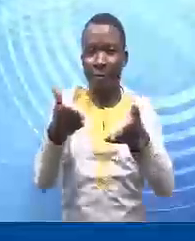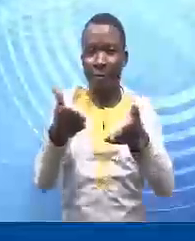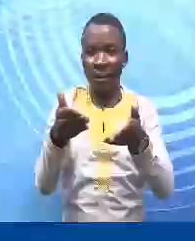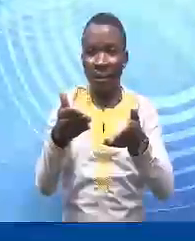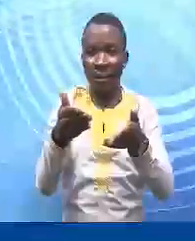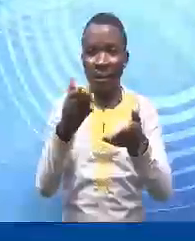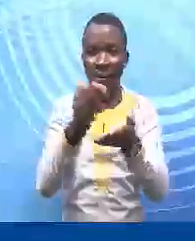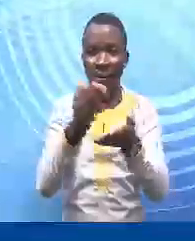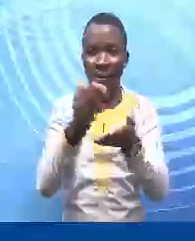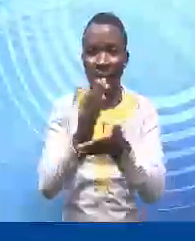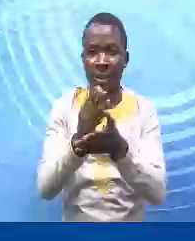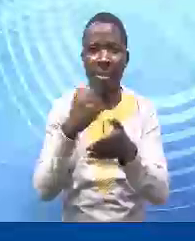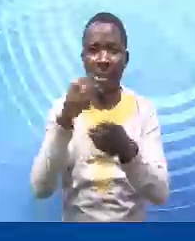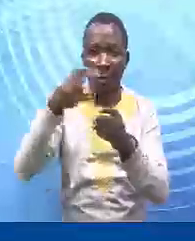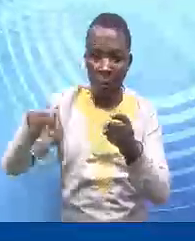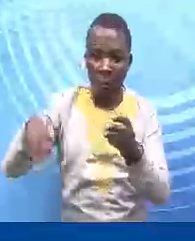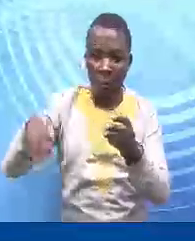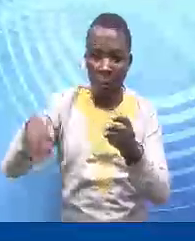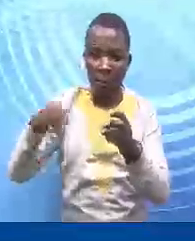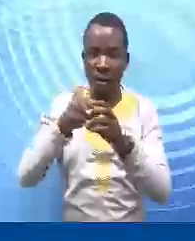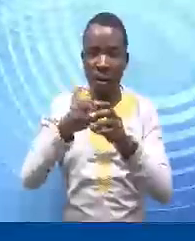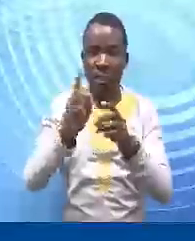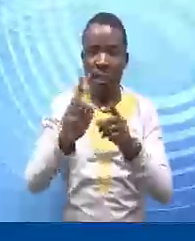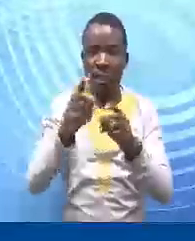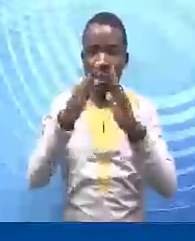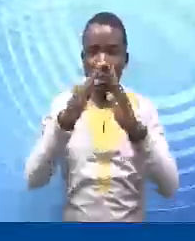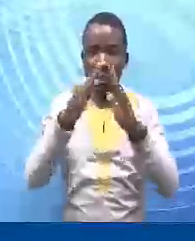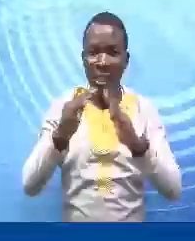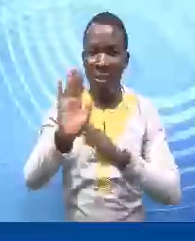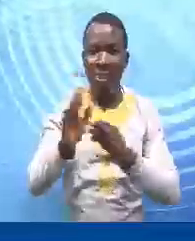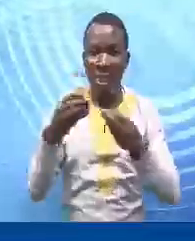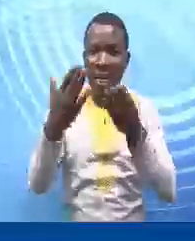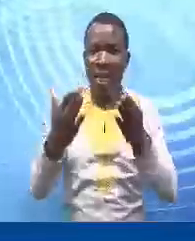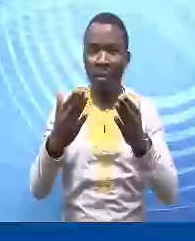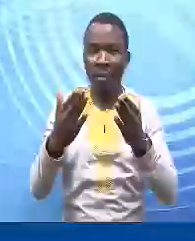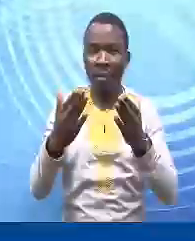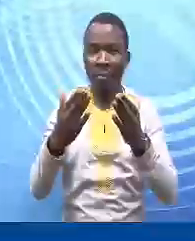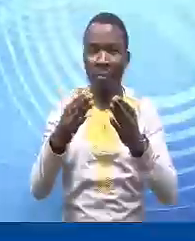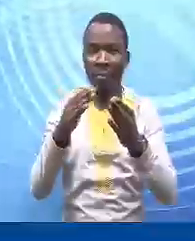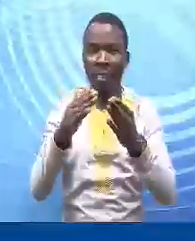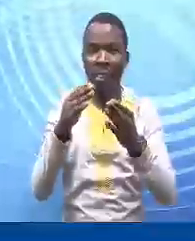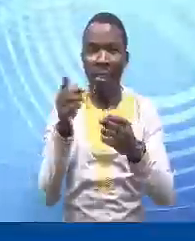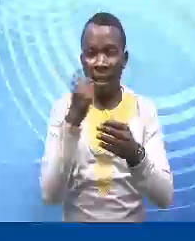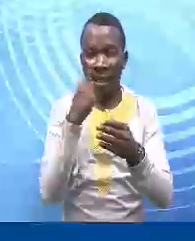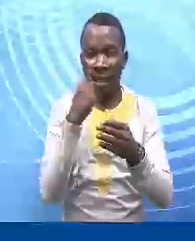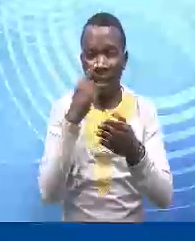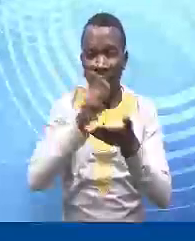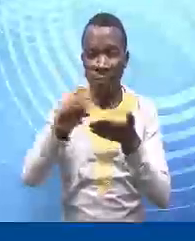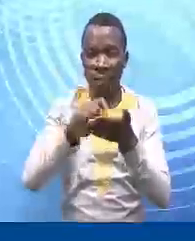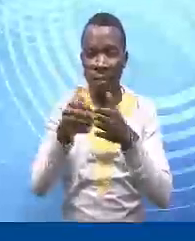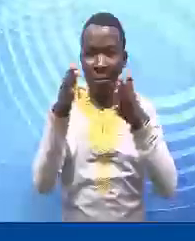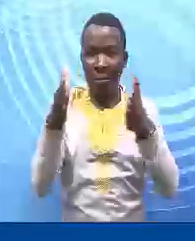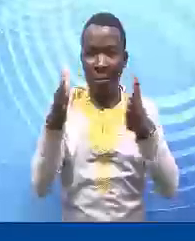ntarenganurwa iyo bashaka kumukura muri iyi nzu yamusubize inzu ye yayihaweho inkurarwobo kandi byanditswe